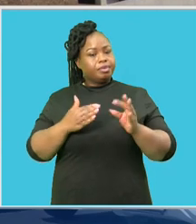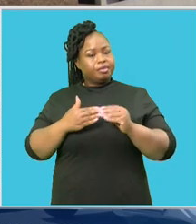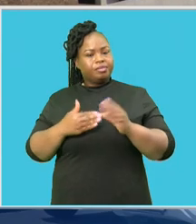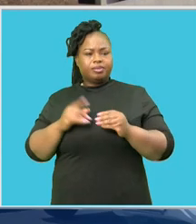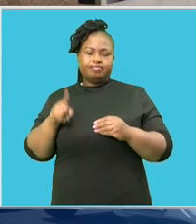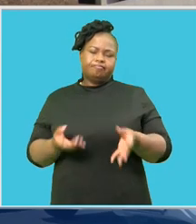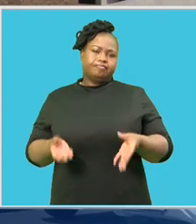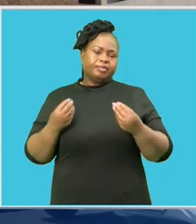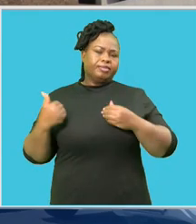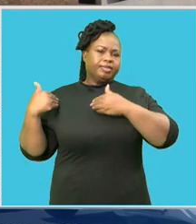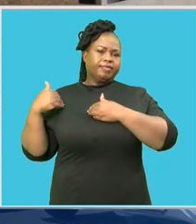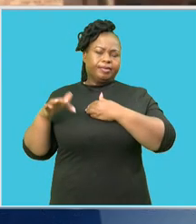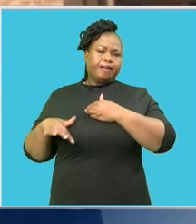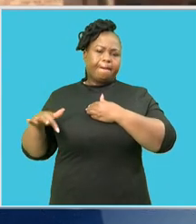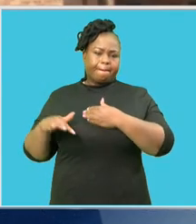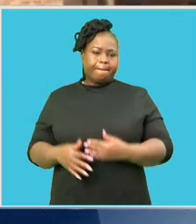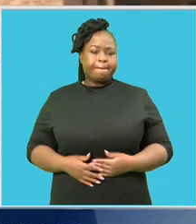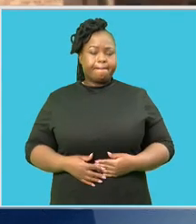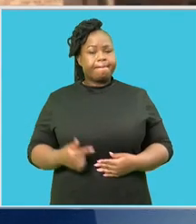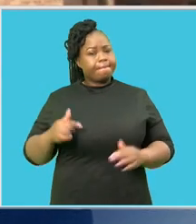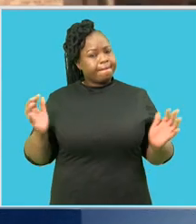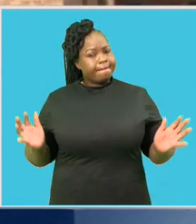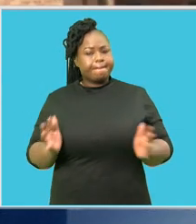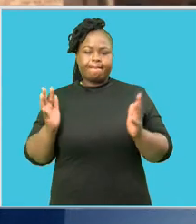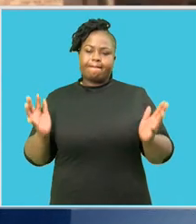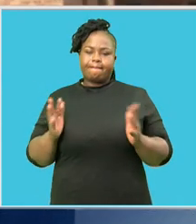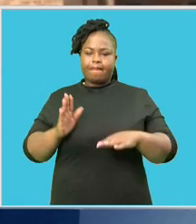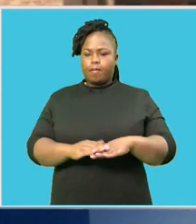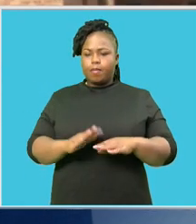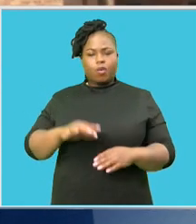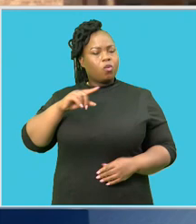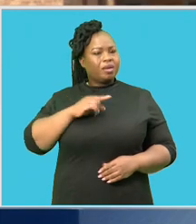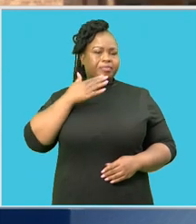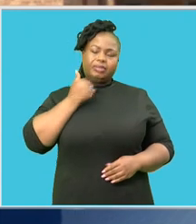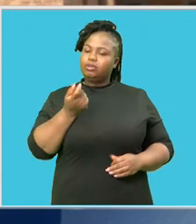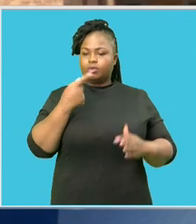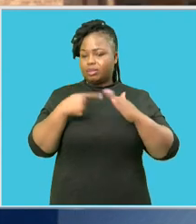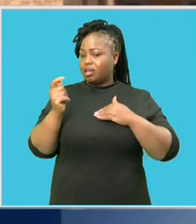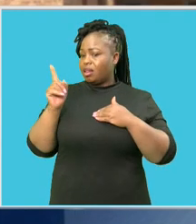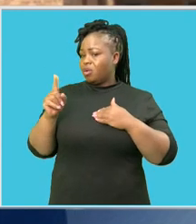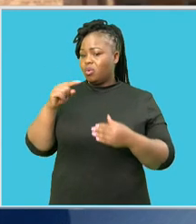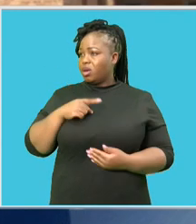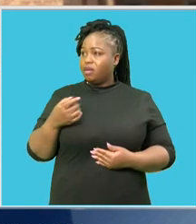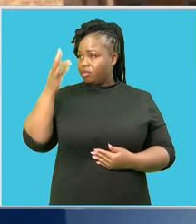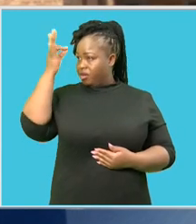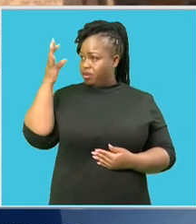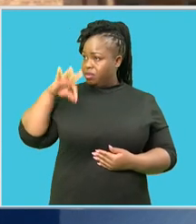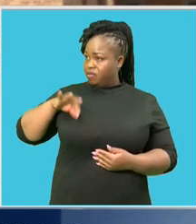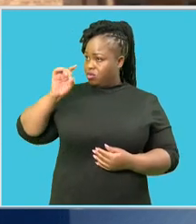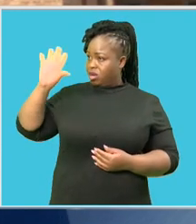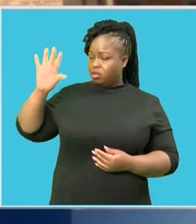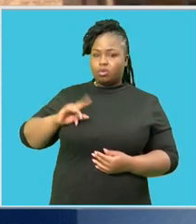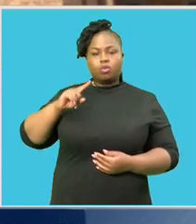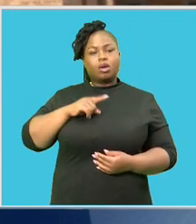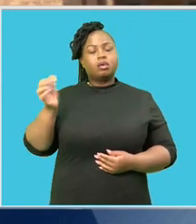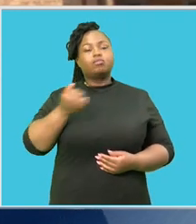banamakhaya aphephile futhi ahloniphekile. Ba-encourage kakhulu ukuthi bengayithengisile izindlu, ngoba uhulumeni ubenefitha once. So once uhulumeni wakufaka